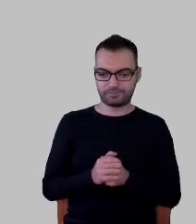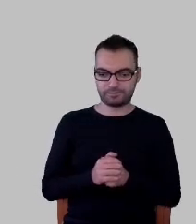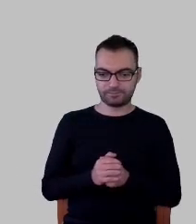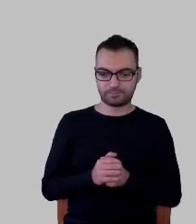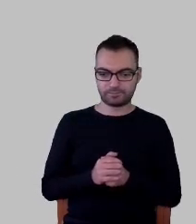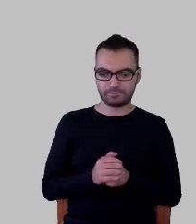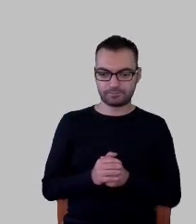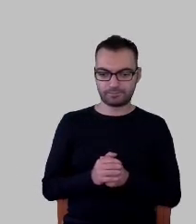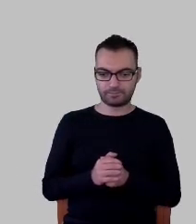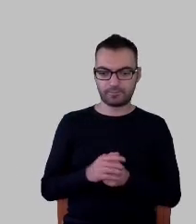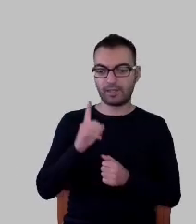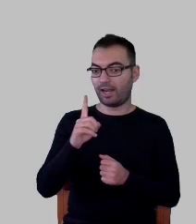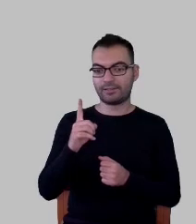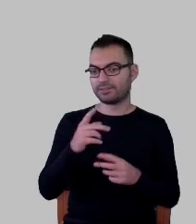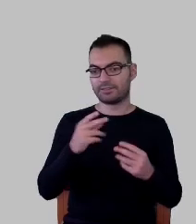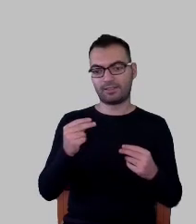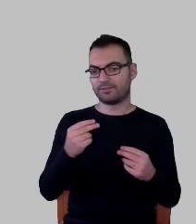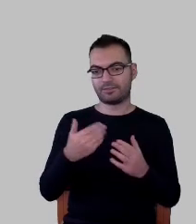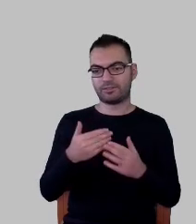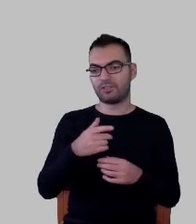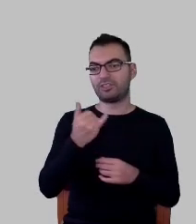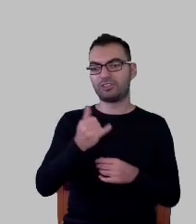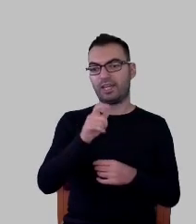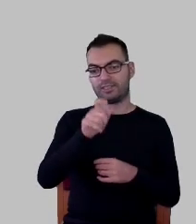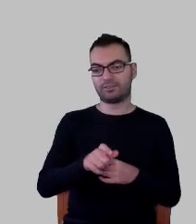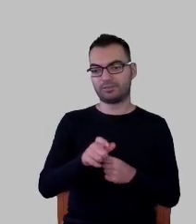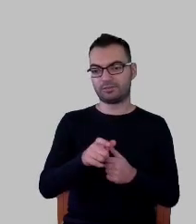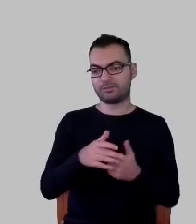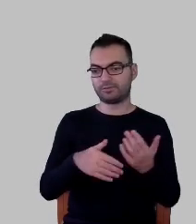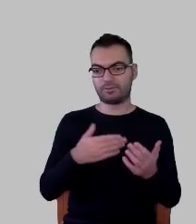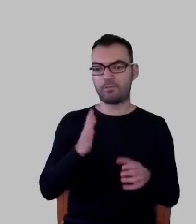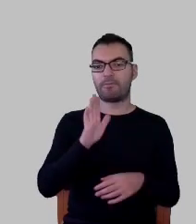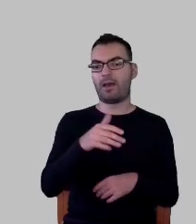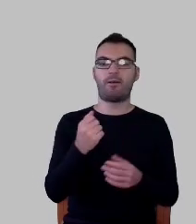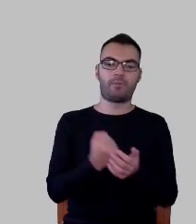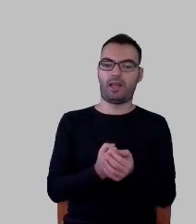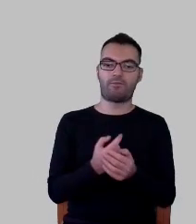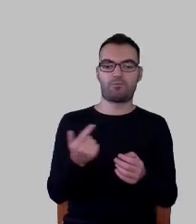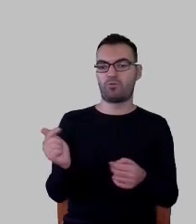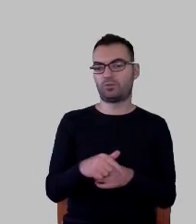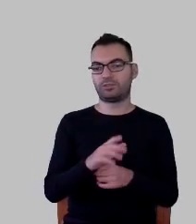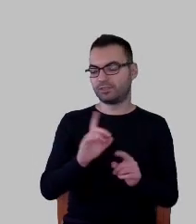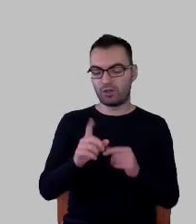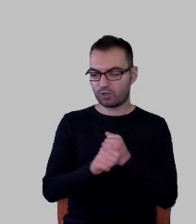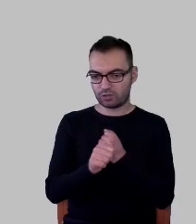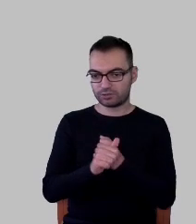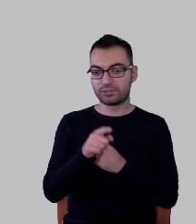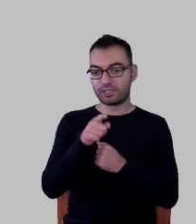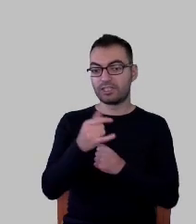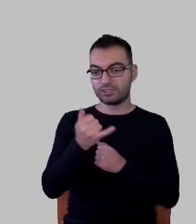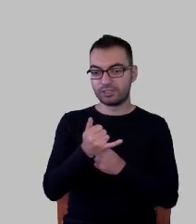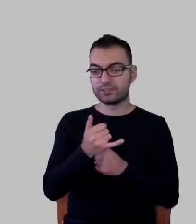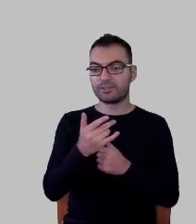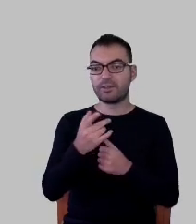podjęte. Ale nie dlatego, że one się dziecku ze specjalnymi potrzebami należą, tylko dlatego, że ono